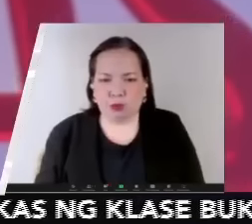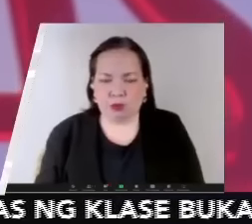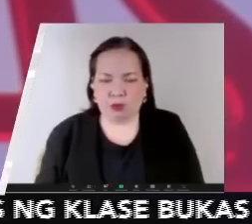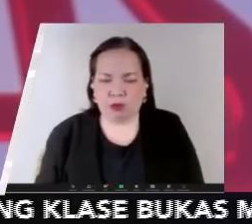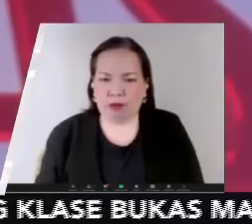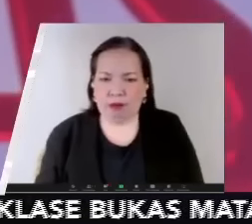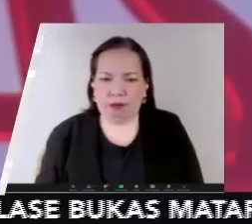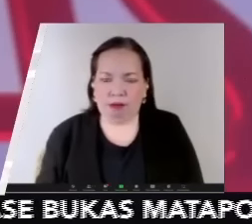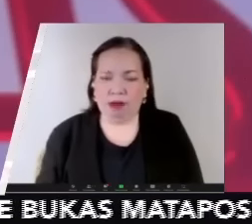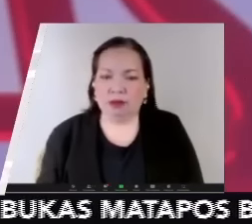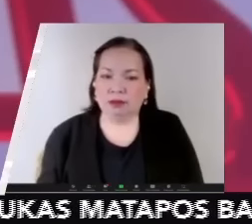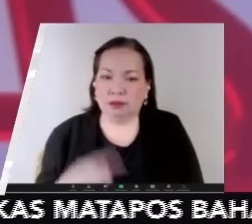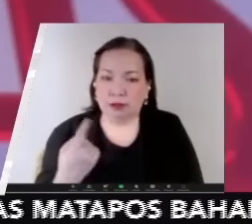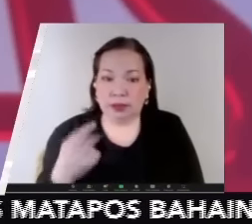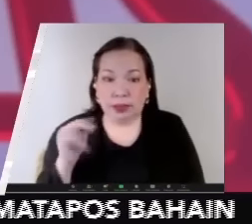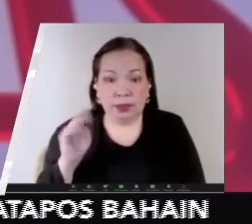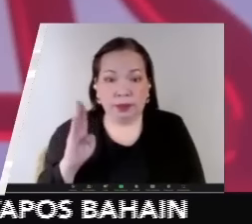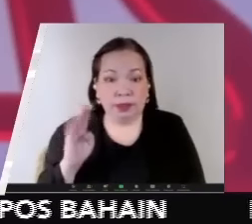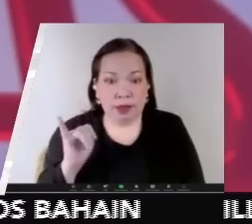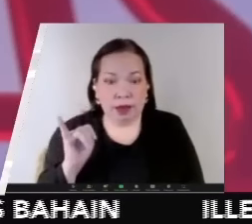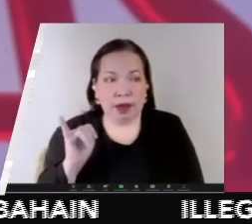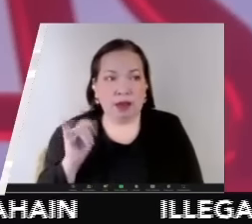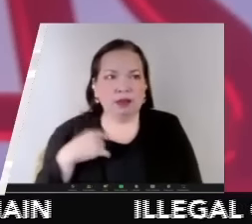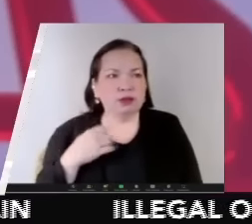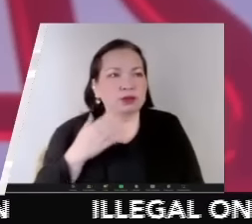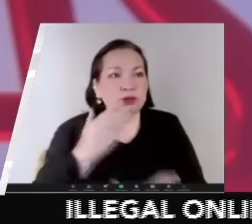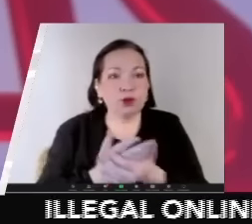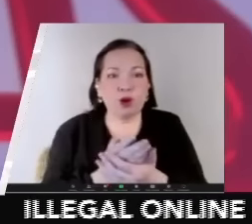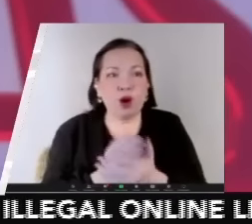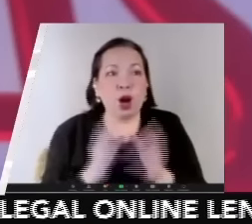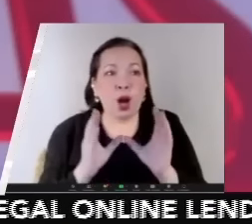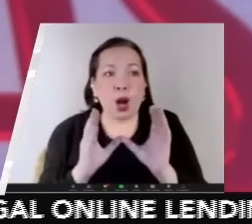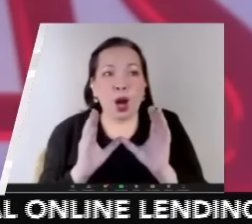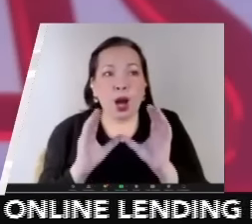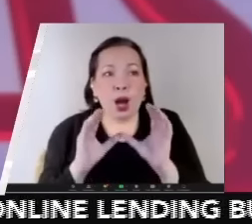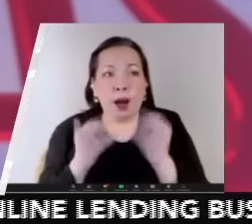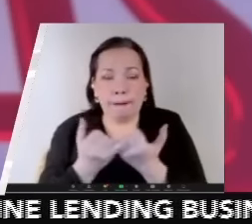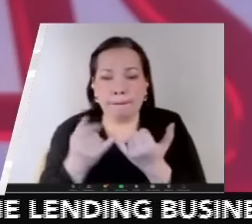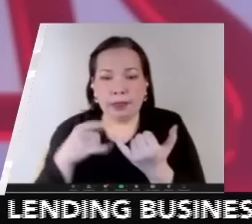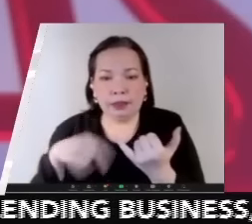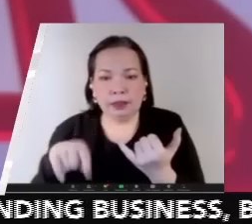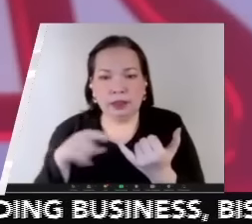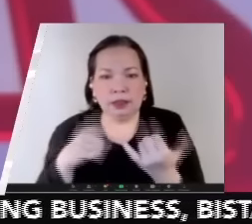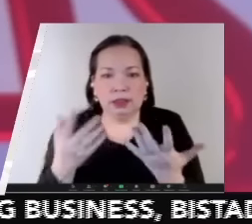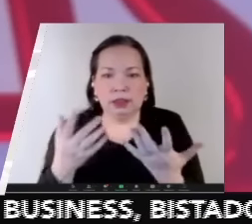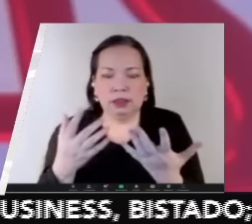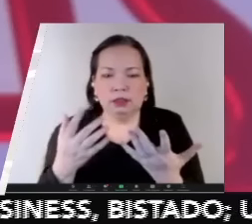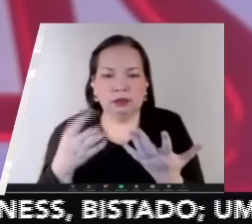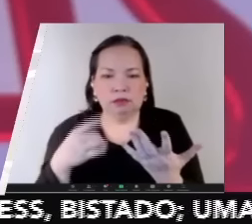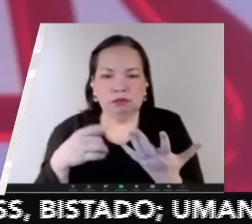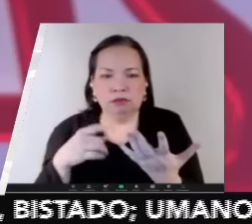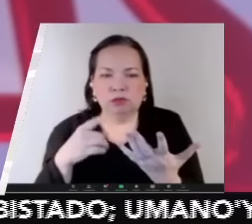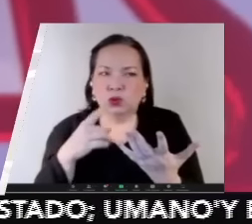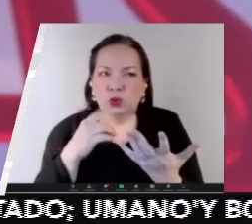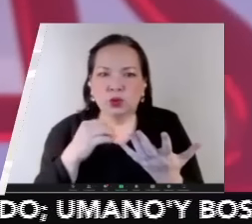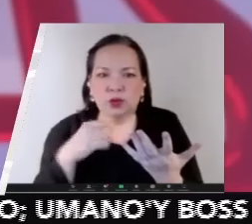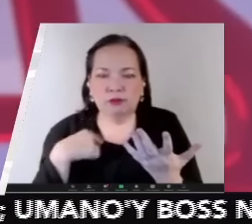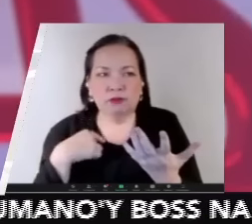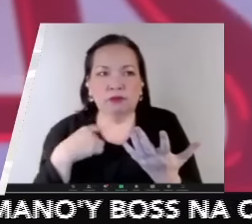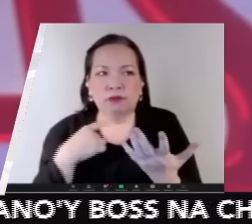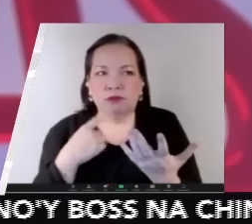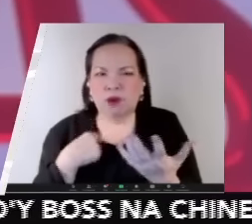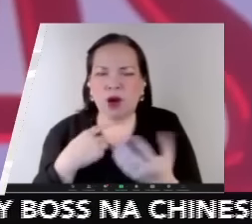Sinalakay ng NBI ang isang kumpanya sa Pasay na nagpapatakbo umano ng illegal na online lending business. Arestado ang babaeng Chinese national na itinturong